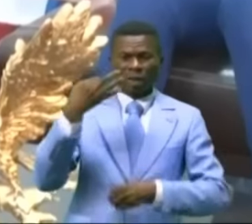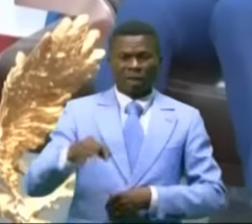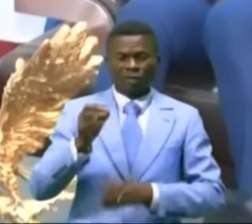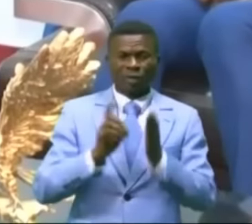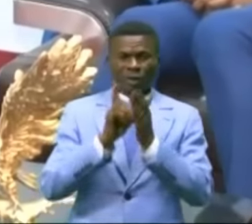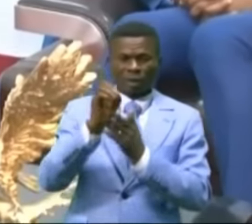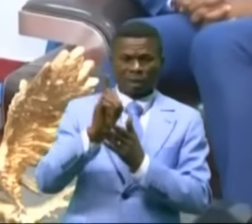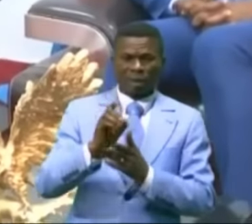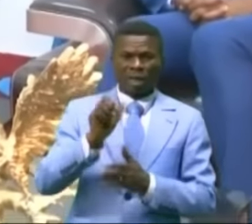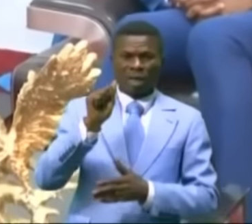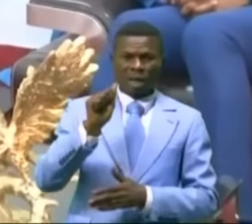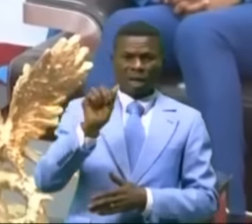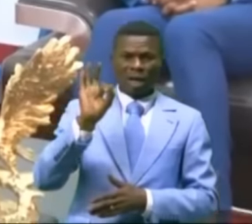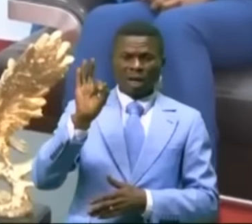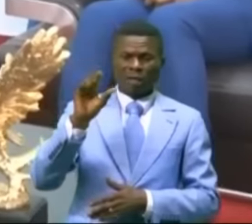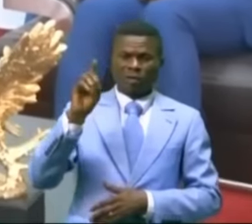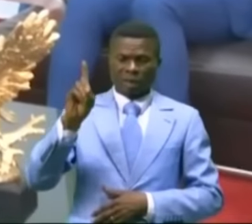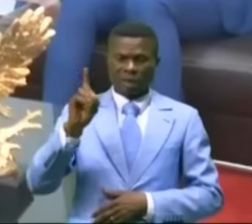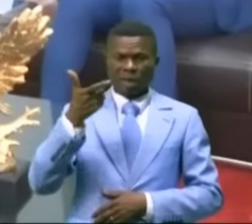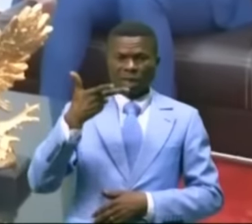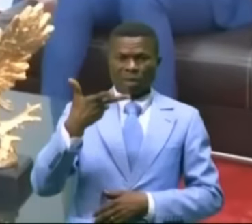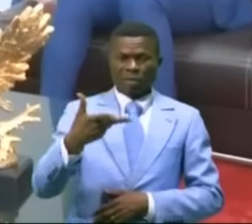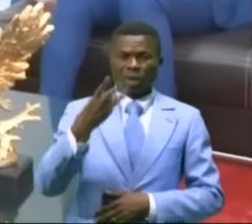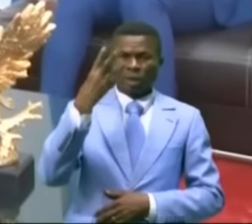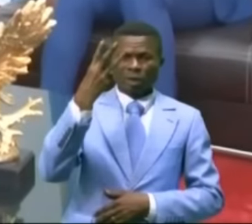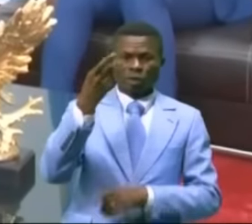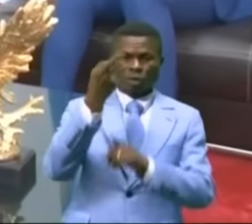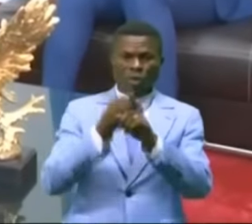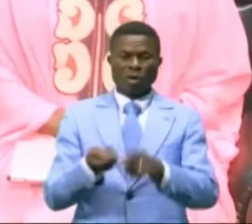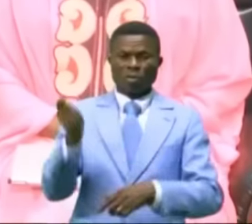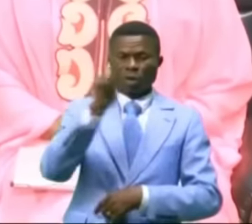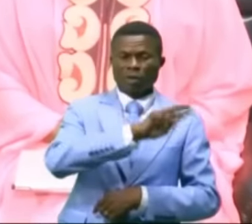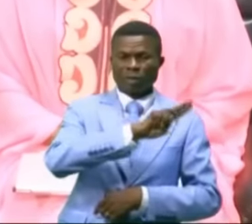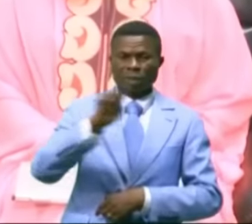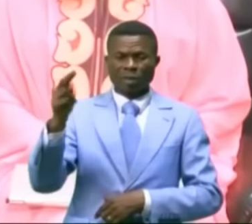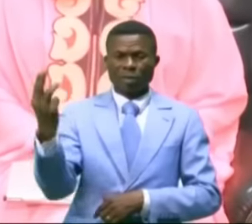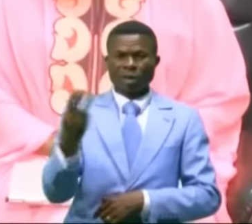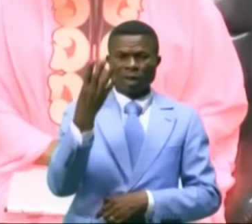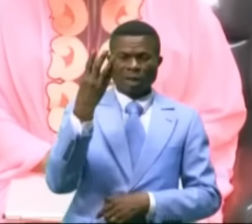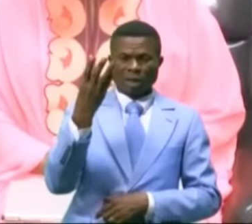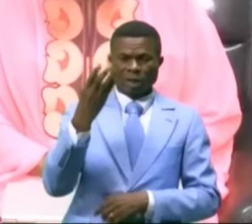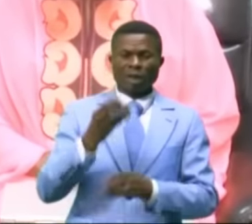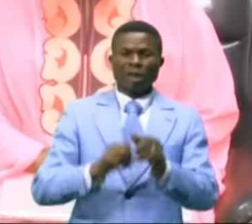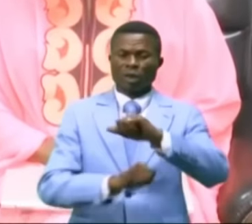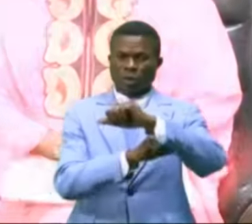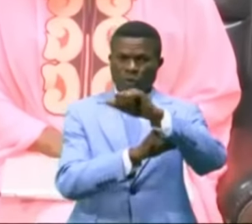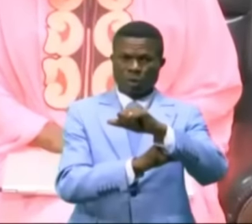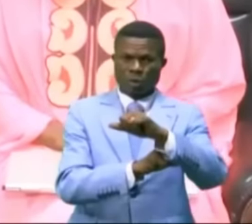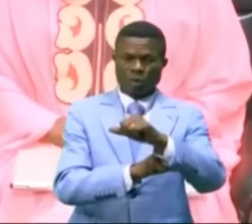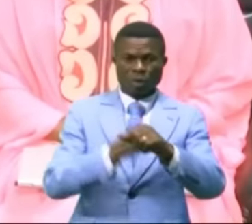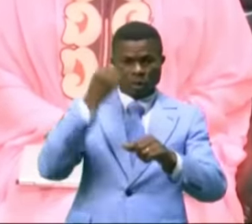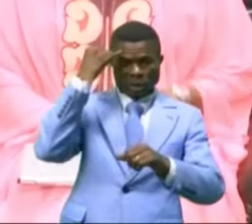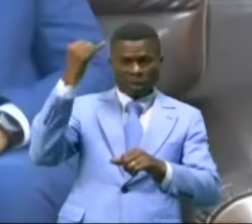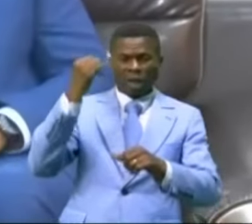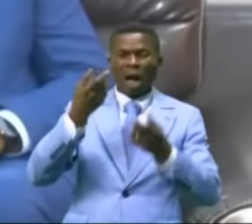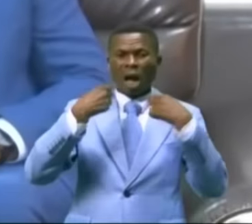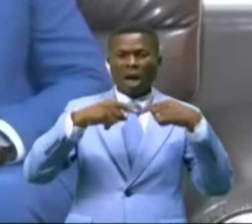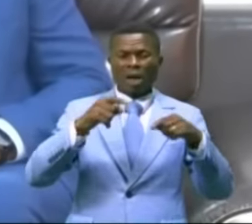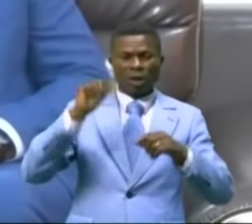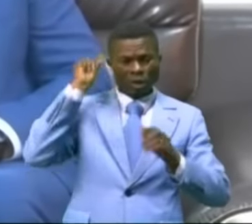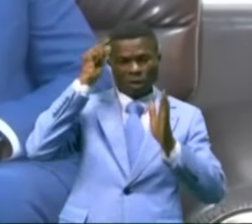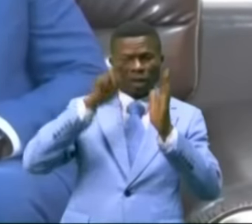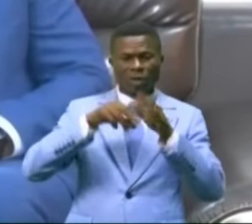AFD en sigle, le mercredi 3 avril 2024. Apportant son apport et soutenant l'élan déjà amorcé par le